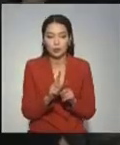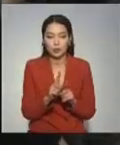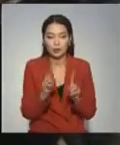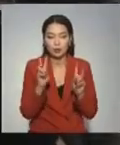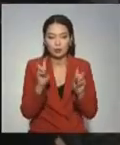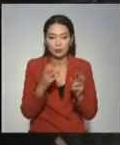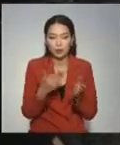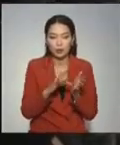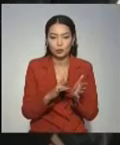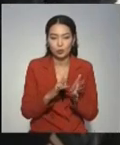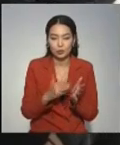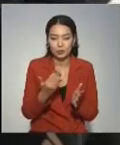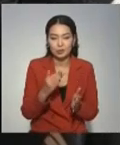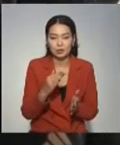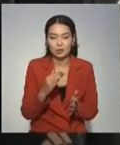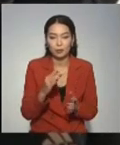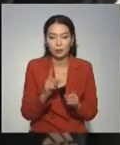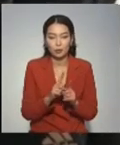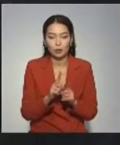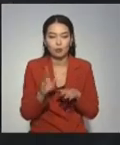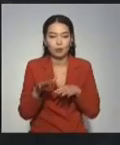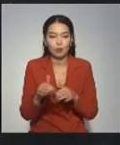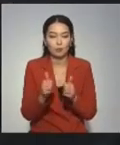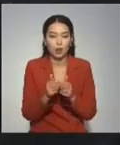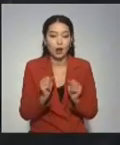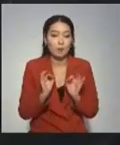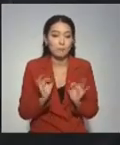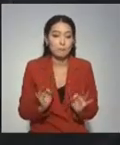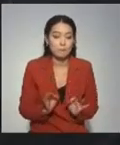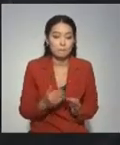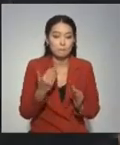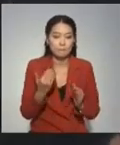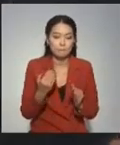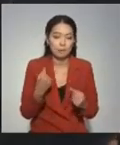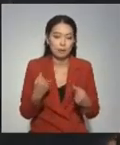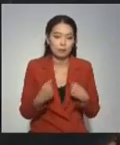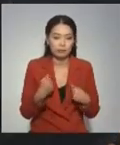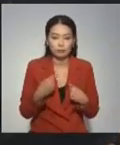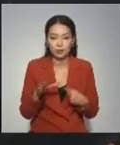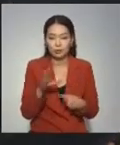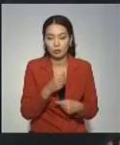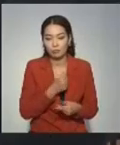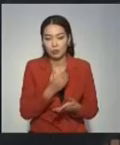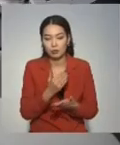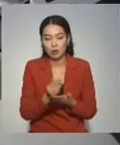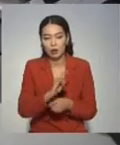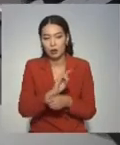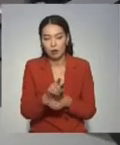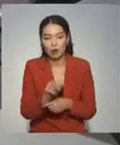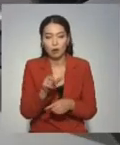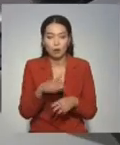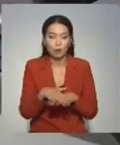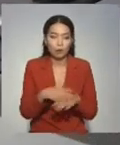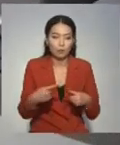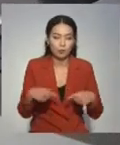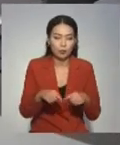аталатын туристік агенттік теңіз жағасында қыздырынуды емес, прокуратура табалдырығын тоздыруды сыйлап кеткен. Агенттікке алданғандар құзырлы орган